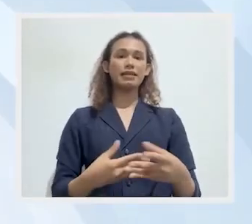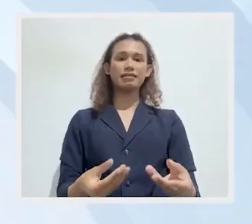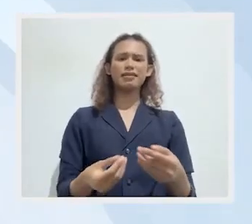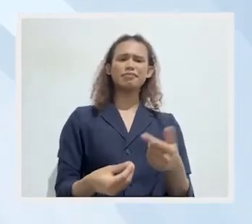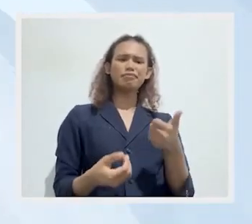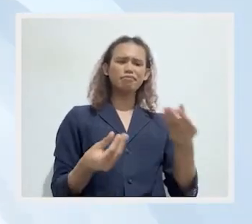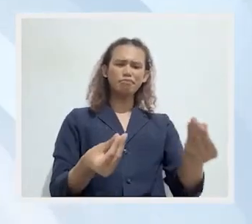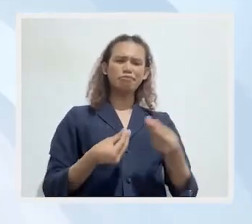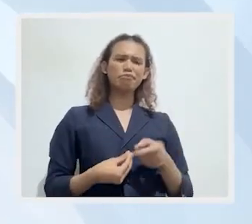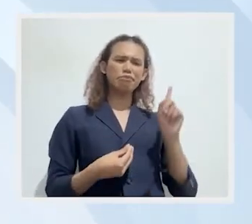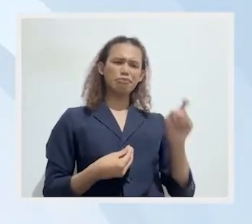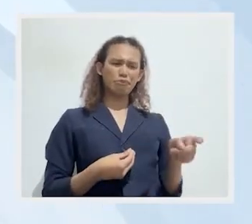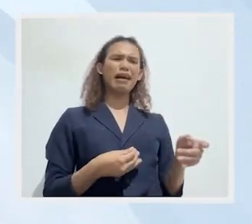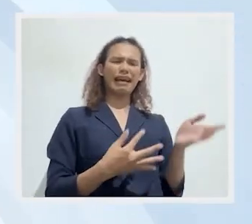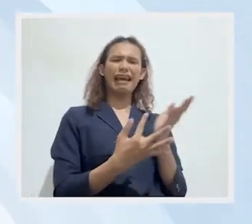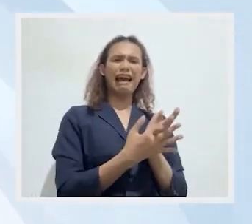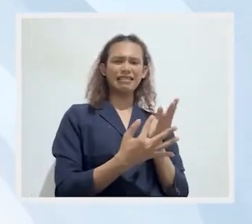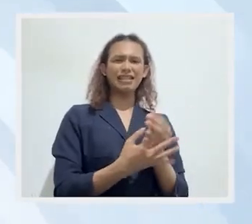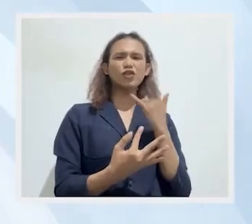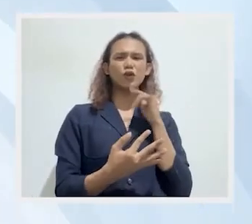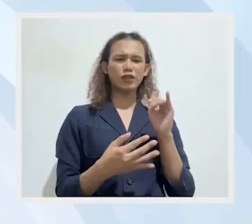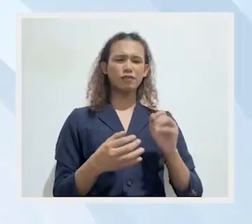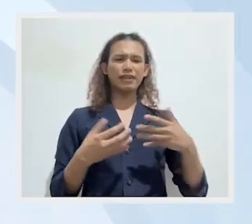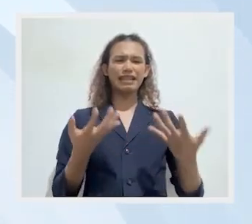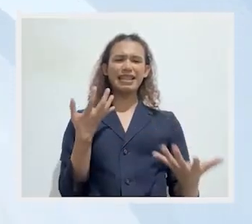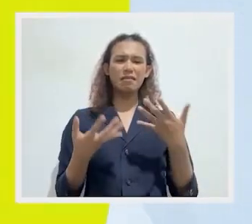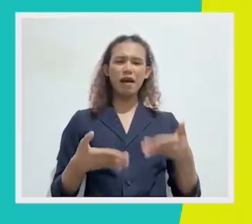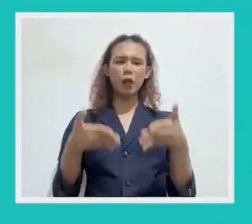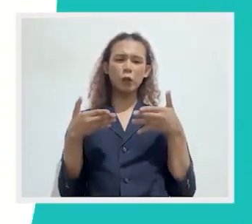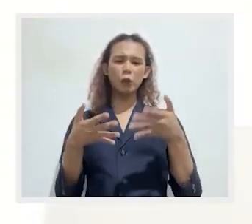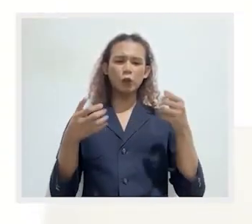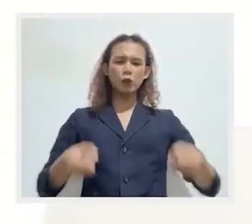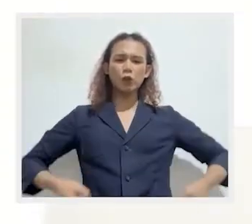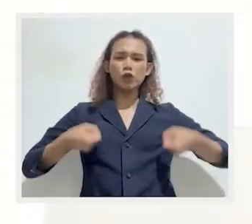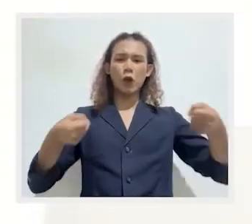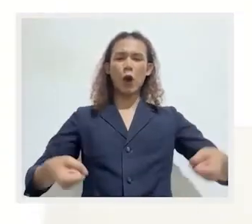disabilitas dapat menggunakan timbangan khusus kursi roda.